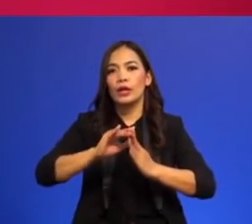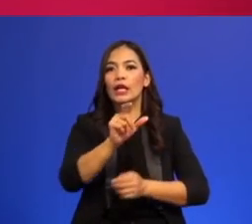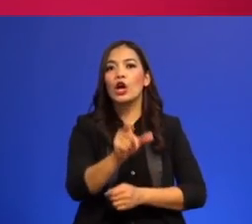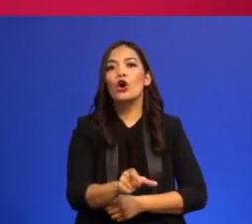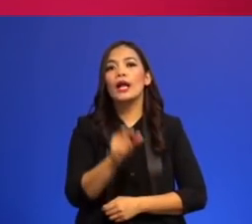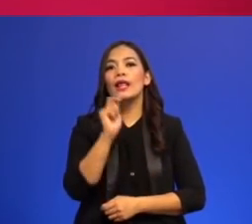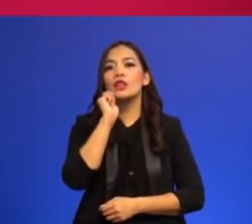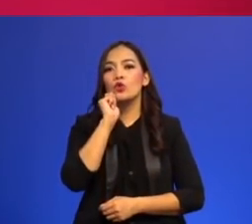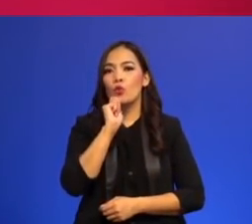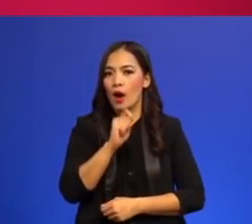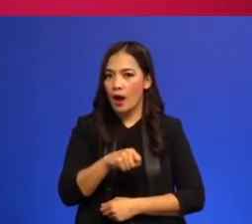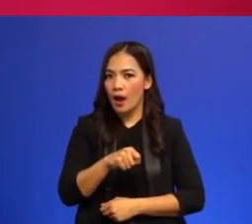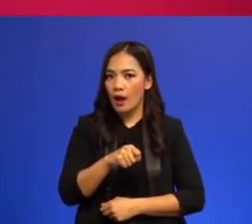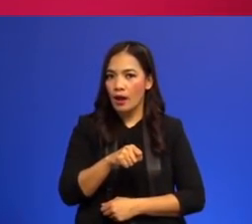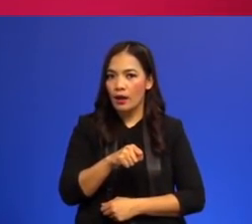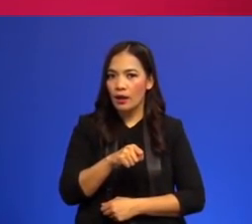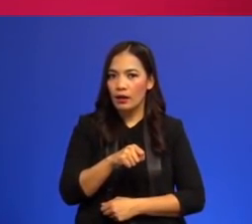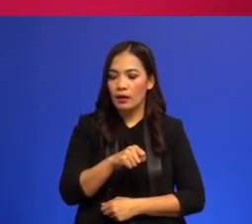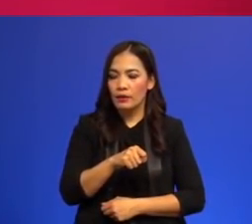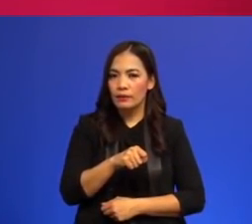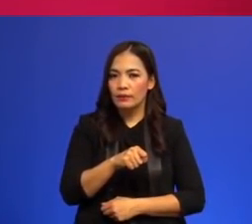tua.